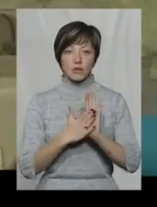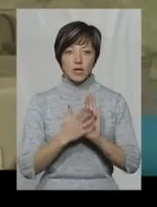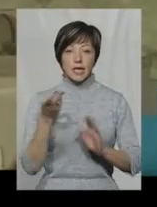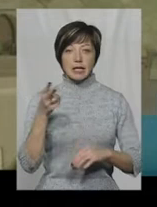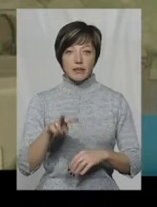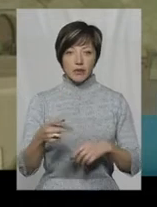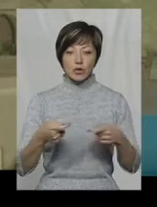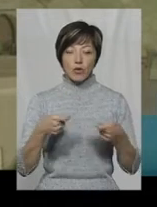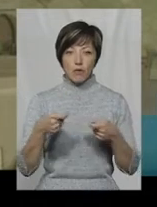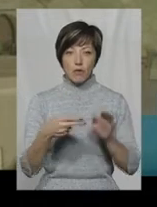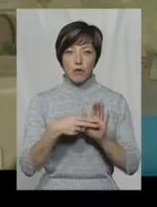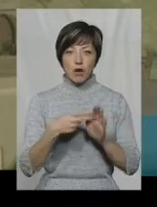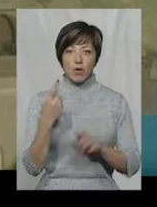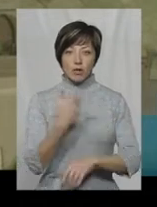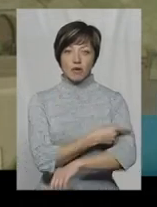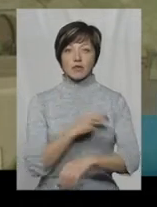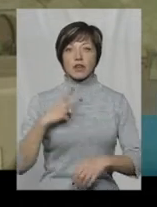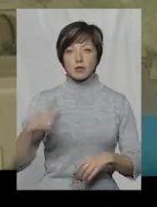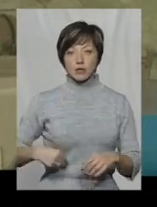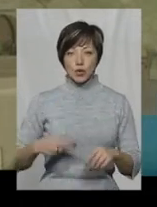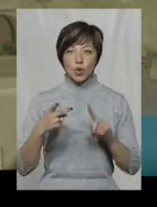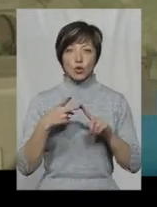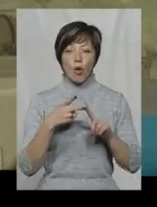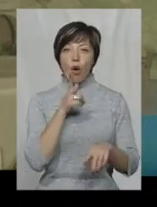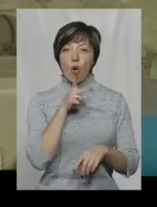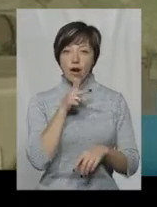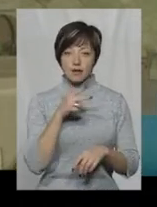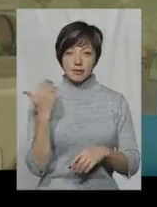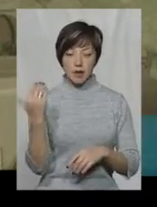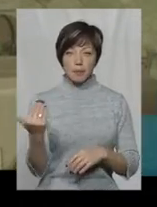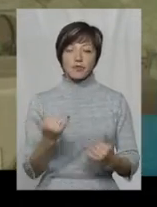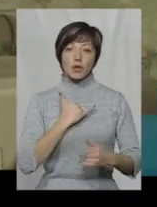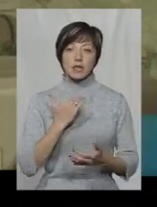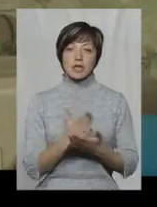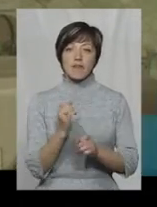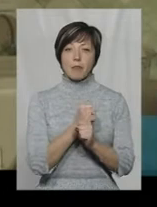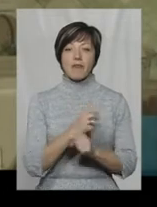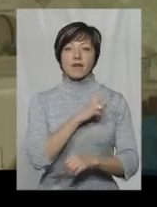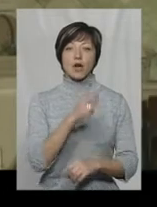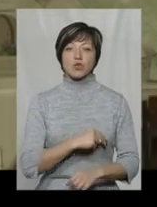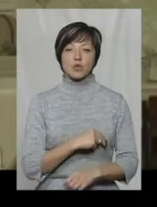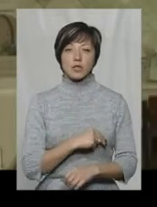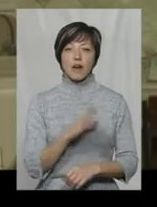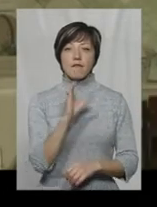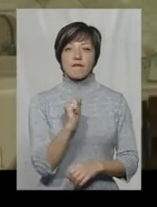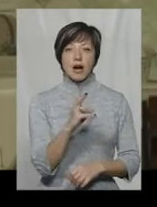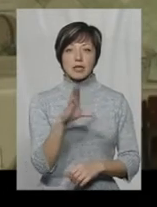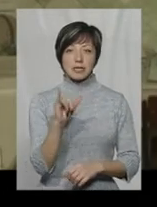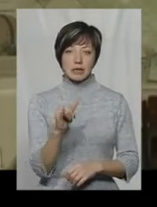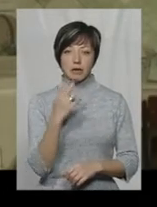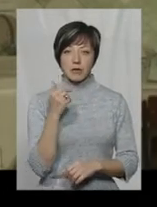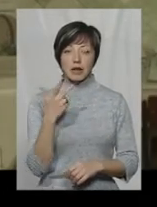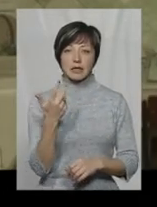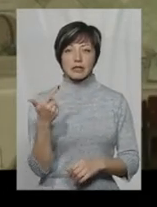2 торгових марки. Одна вакцина французька, друга корейська. Зараз є в нас в аптеках французька вакцина «Ваксігрип». Коштує приблизно